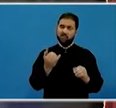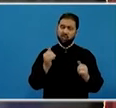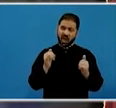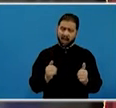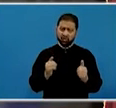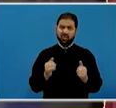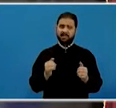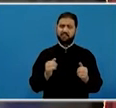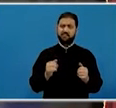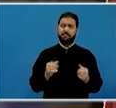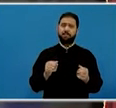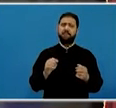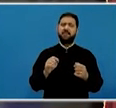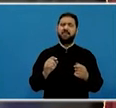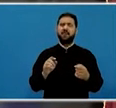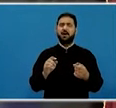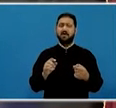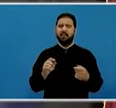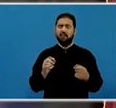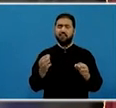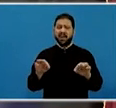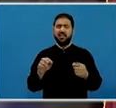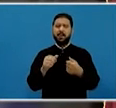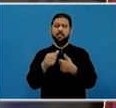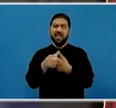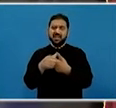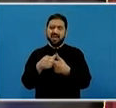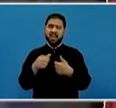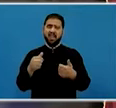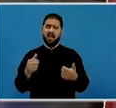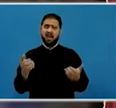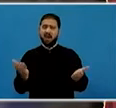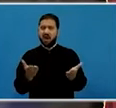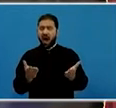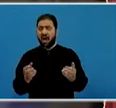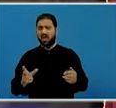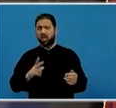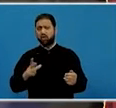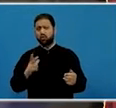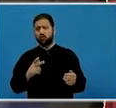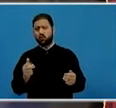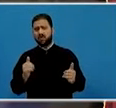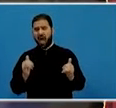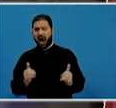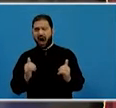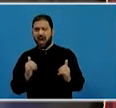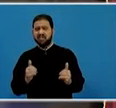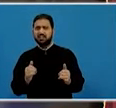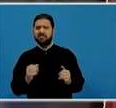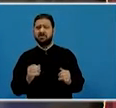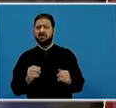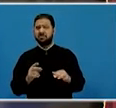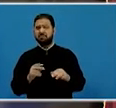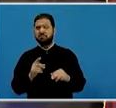de relații între oameni, și care cred că sunt astăzi și la mare trecere, în general, rețeaua de socializare numită